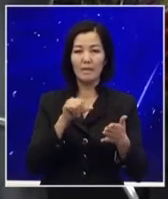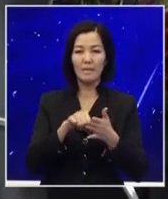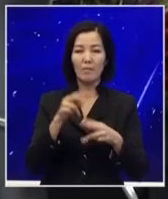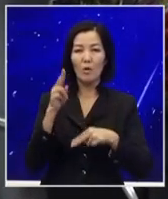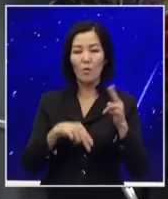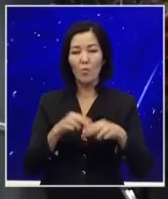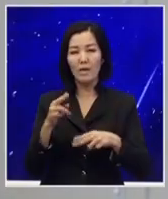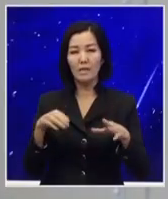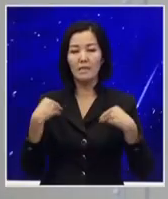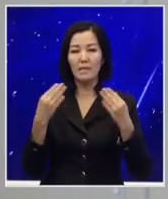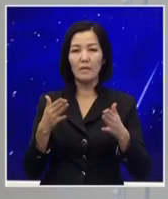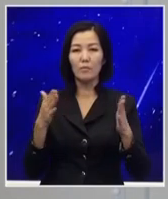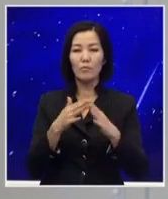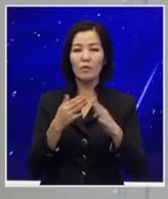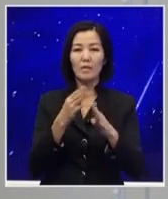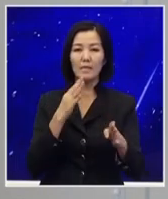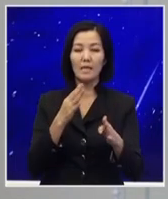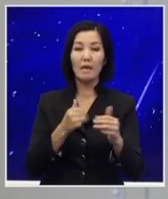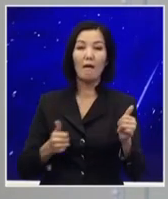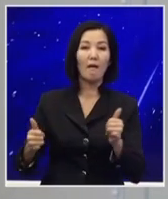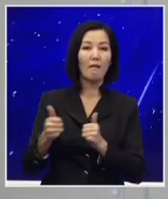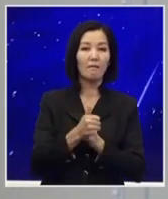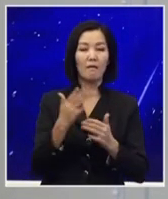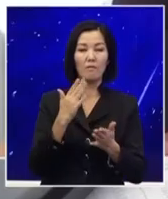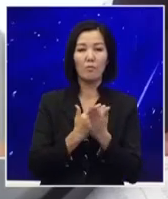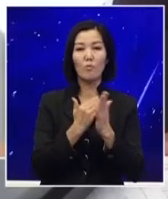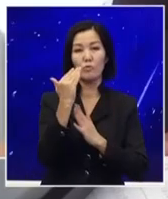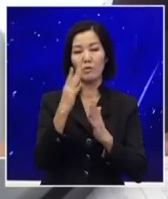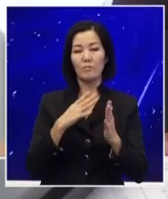салынып, баспанасыздар кезегі айтарлықтай жылжып жатыр.